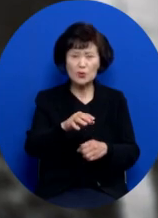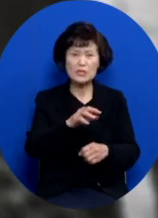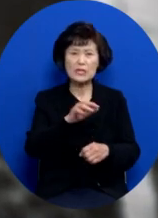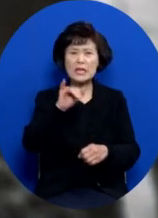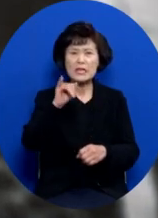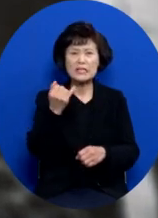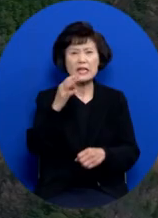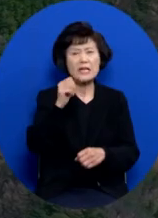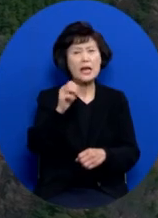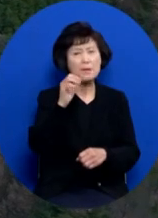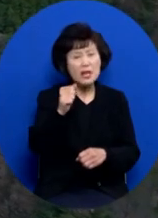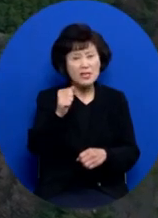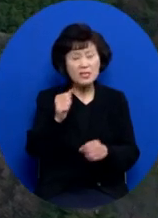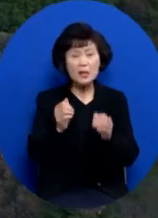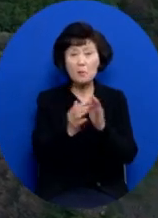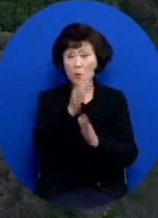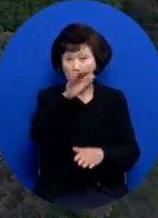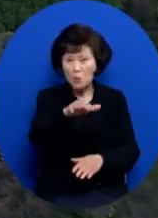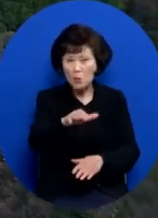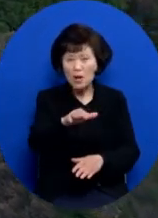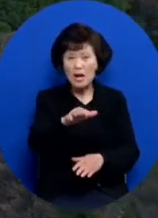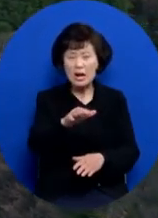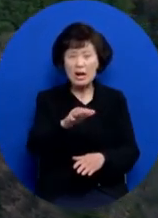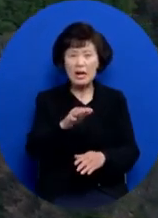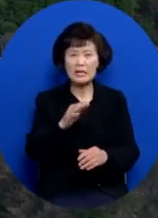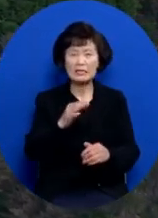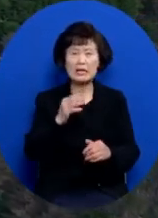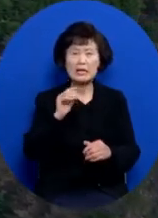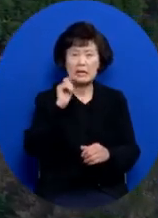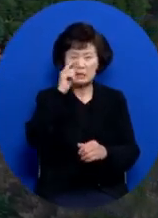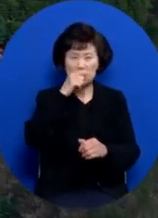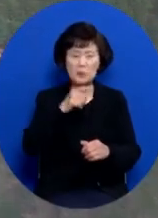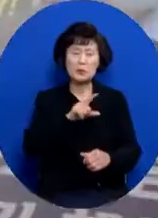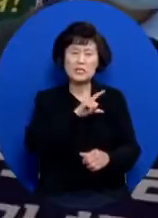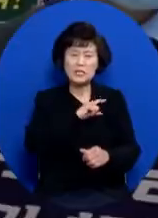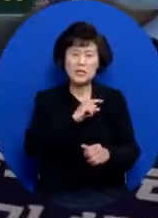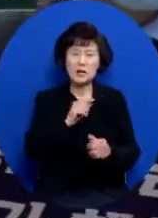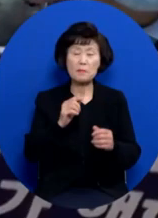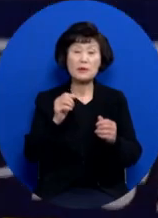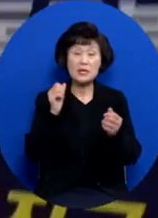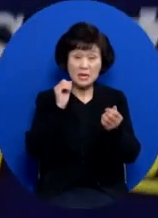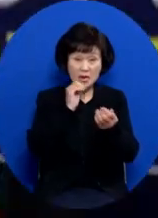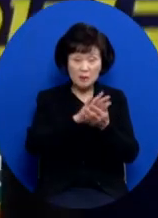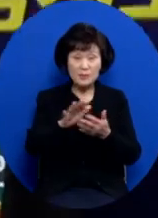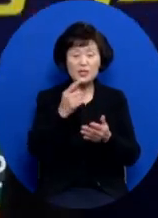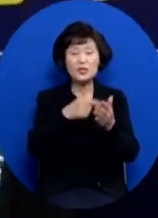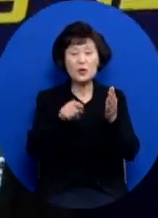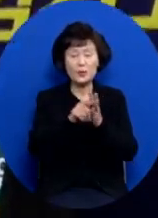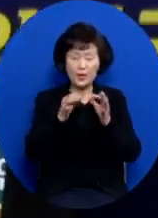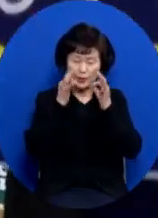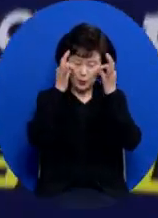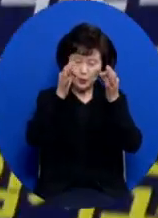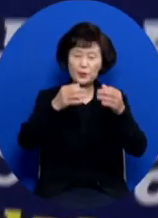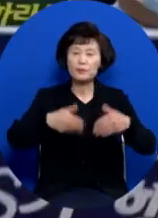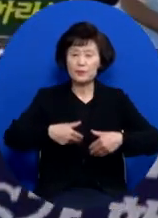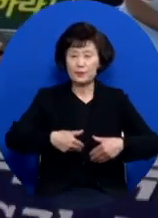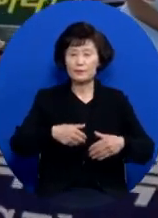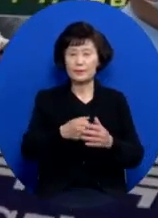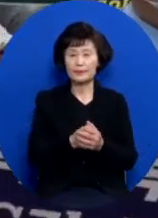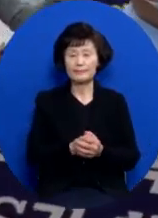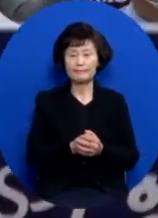건강한 지역사회로 회복하는 그날을 목회자들은 손꼽아 기다리고 있습니다 CTS 뉴스 이현지입니다